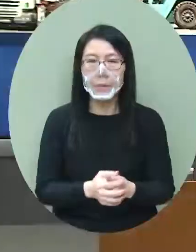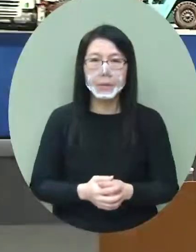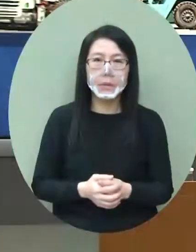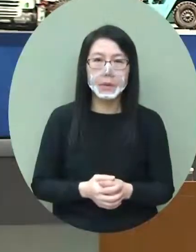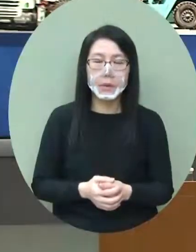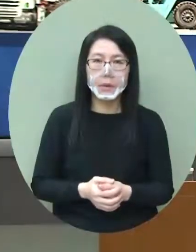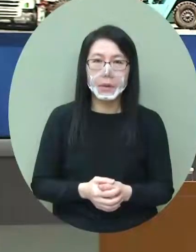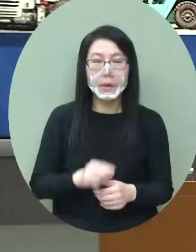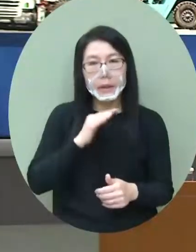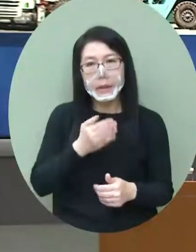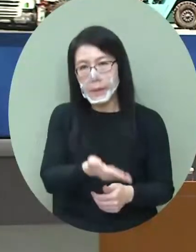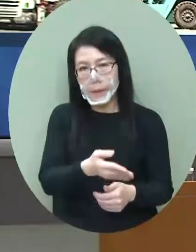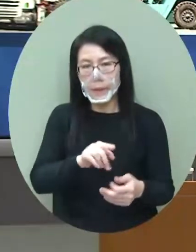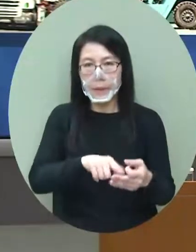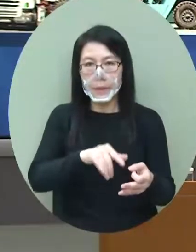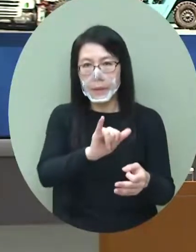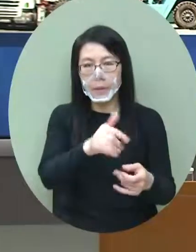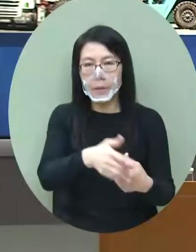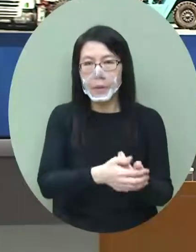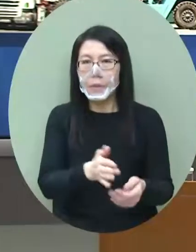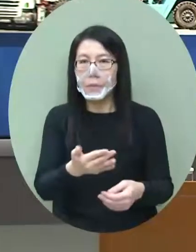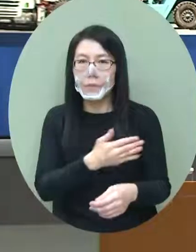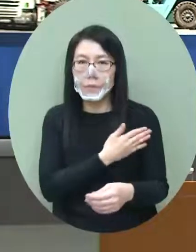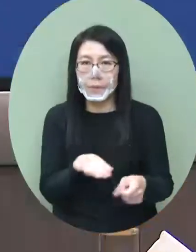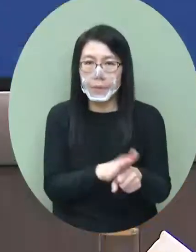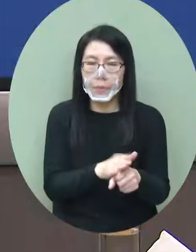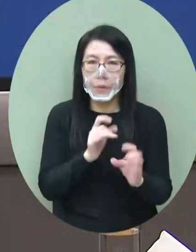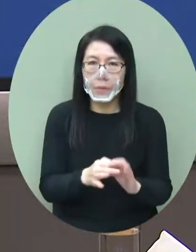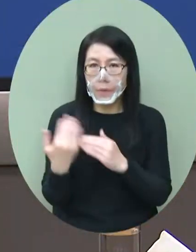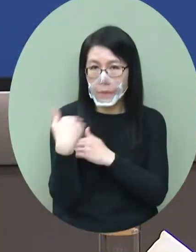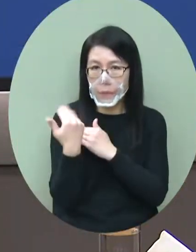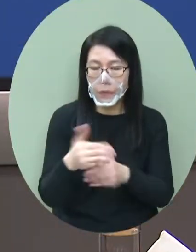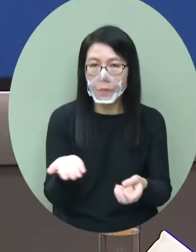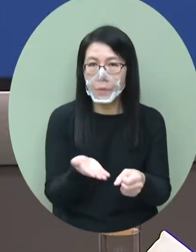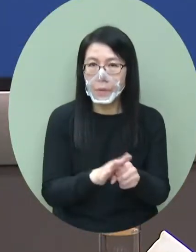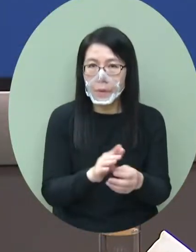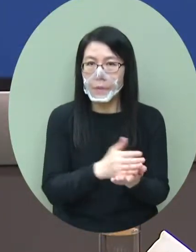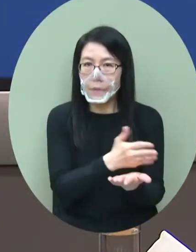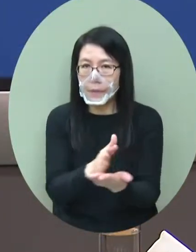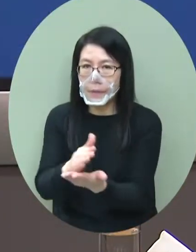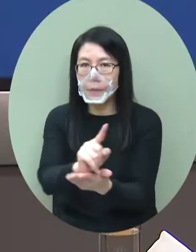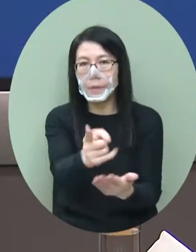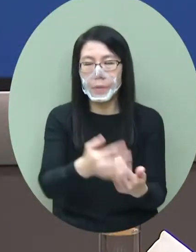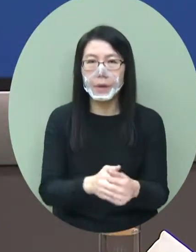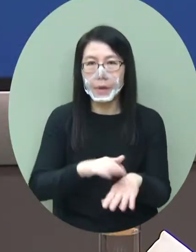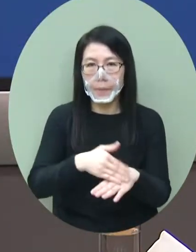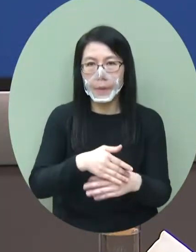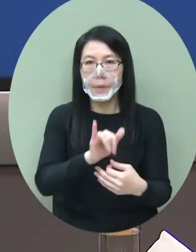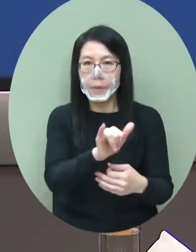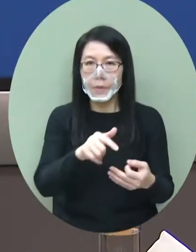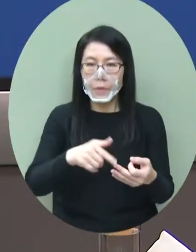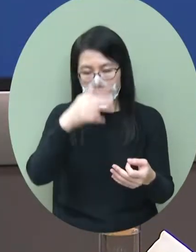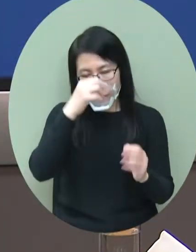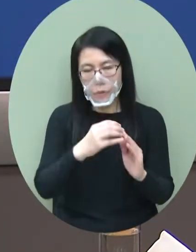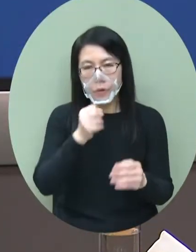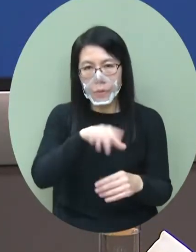是不是复阳以后也不用隔离呢？我想请邱局长补充一下物资的分发，